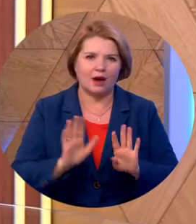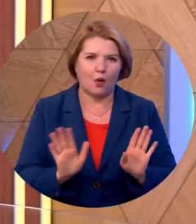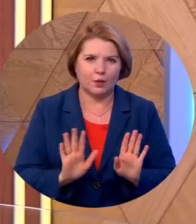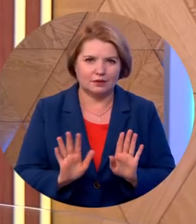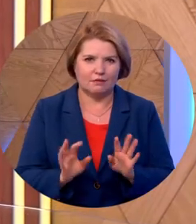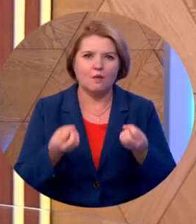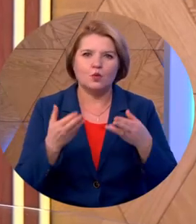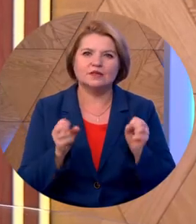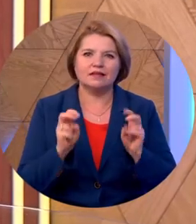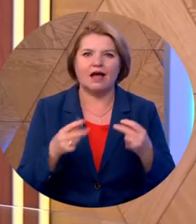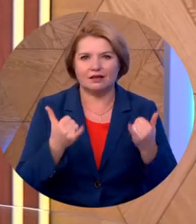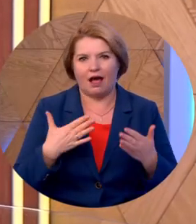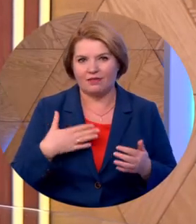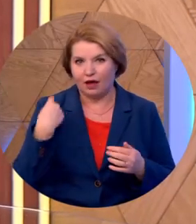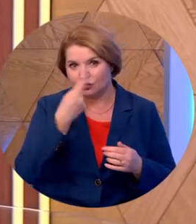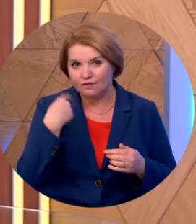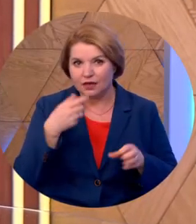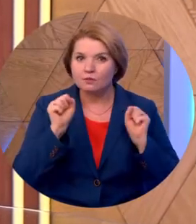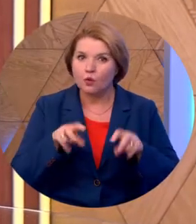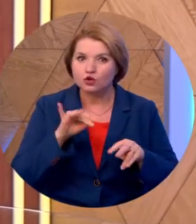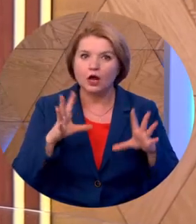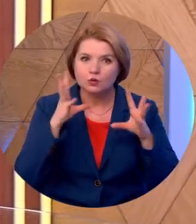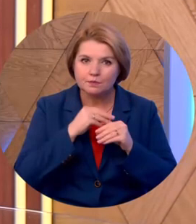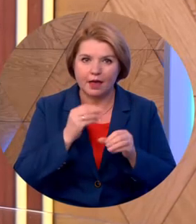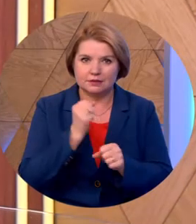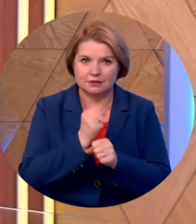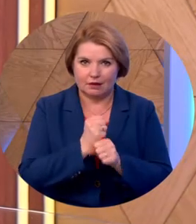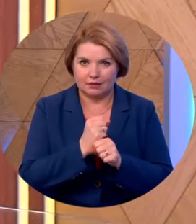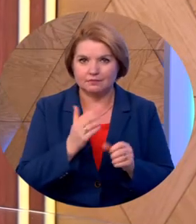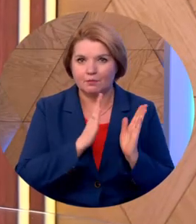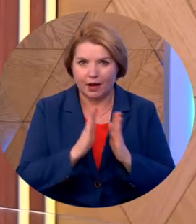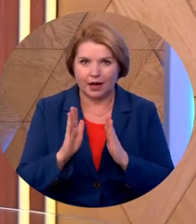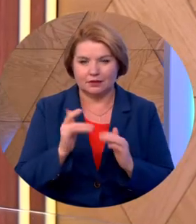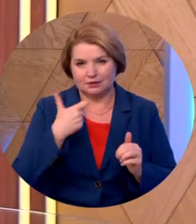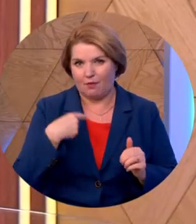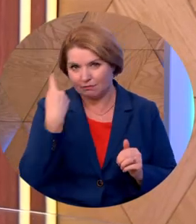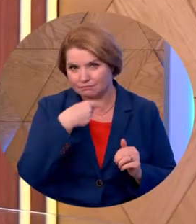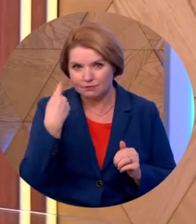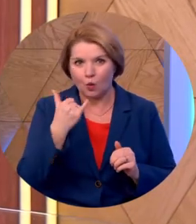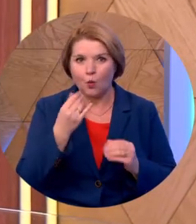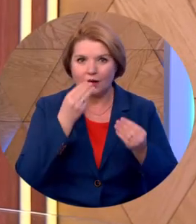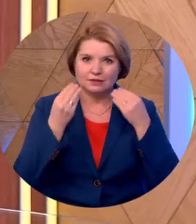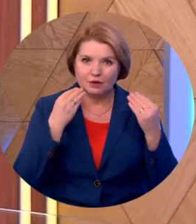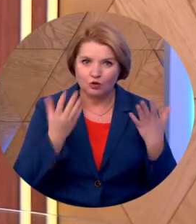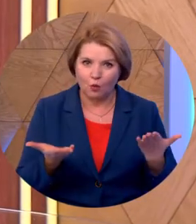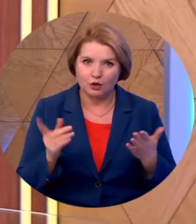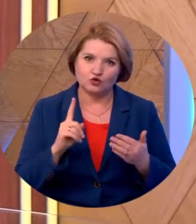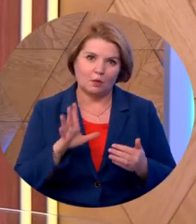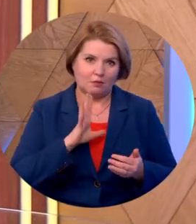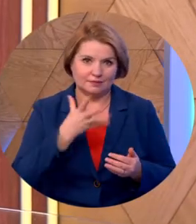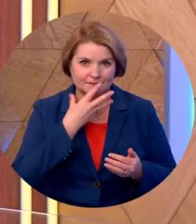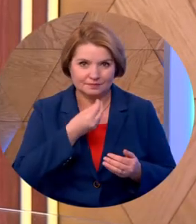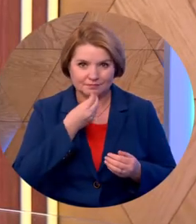Можно ли успеть привести себя в порядок у косметолога чтобы в новогоднюю ночь лови восхищенные взгляды это полезная консультация в студии Мариана Дьякова мы